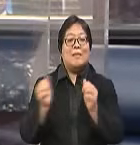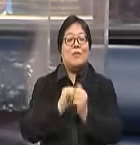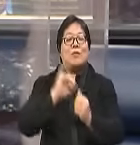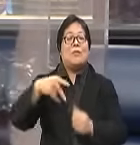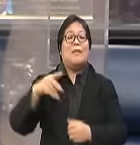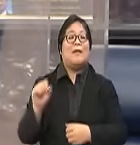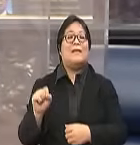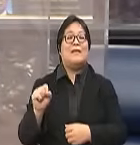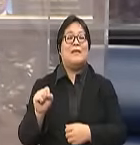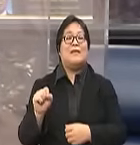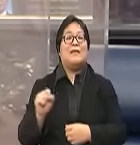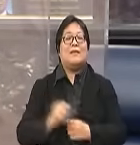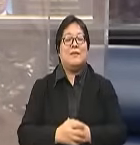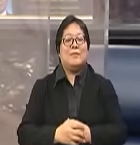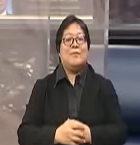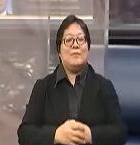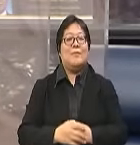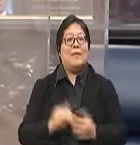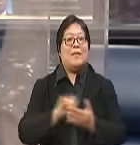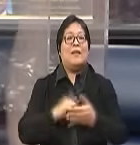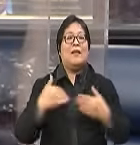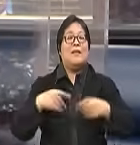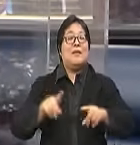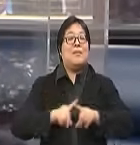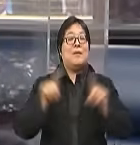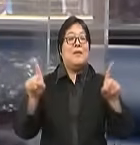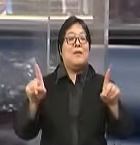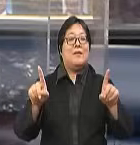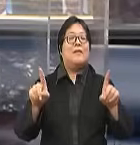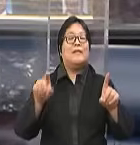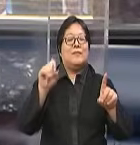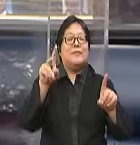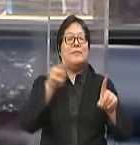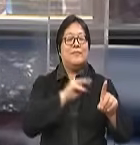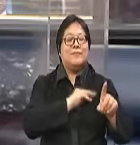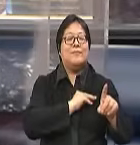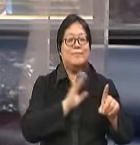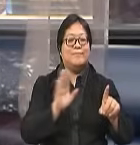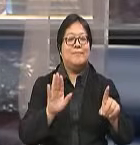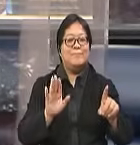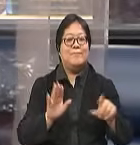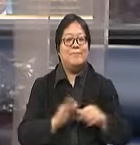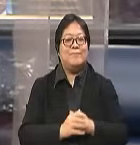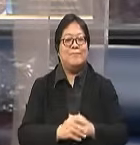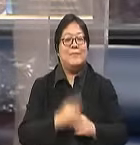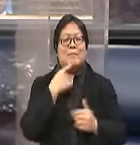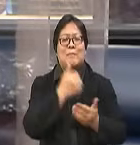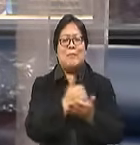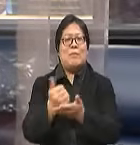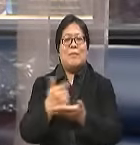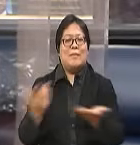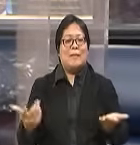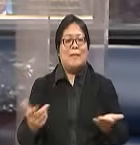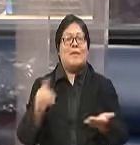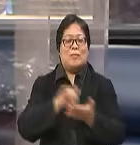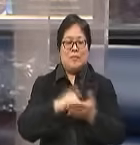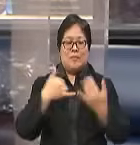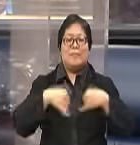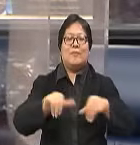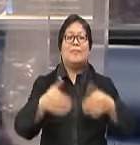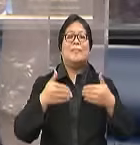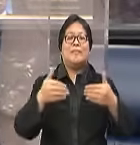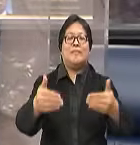GPS ah tadi isu itu siapa yang mencuri sapoya membantu jadi yang ini mesti lagi